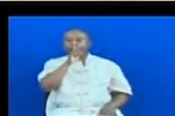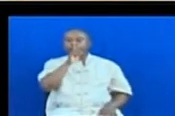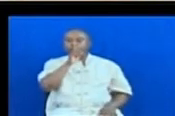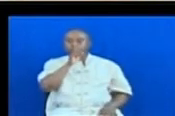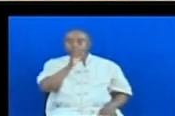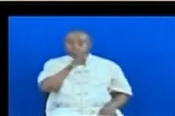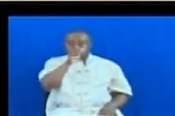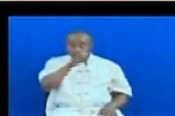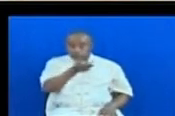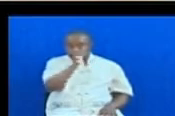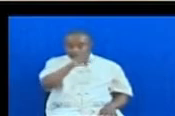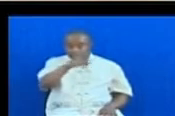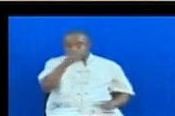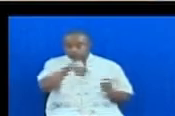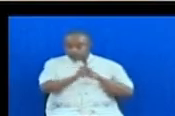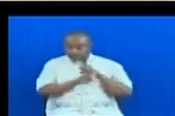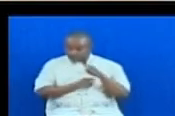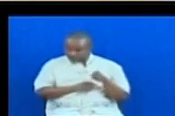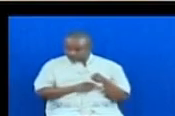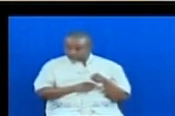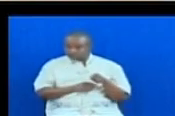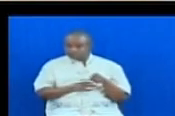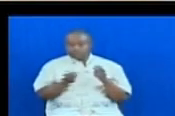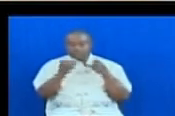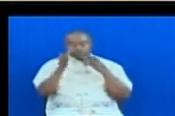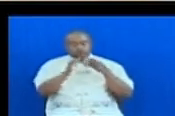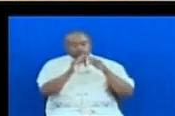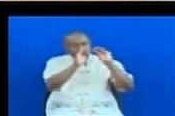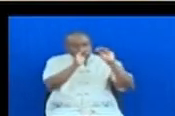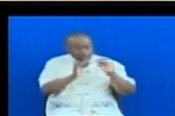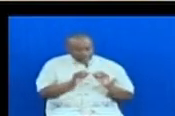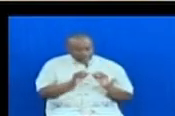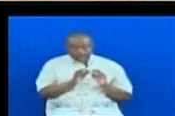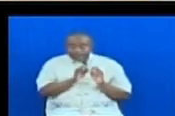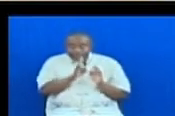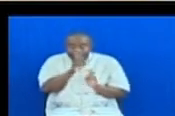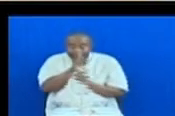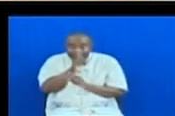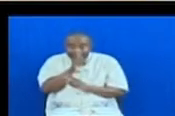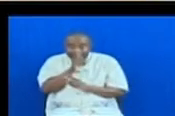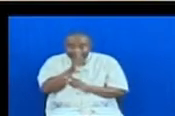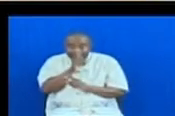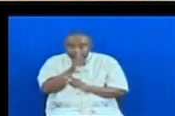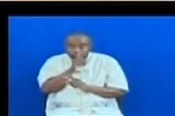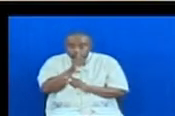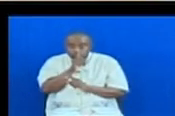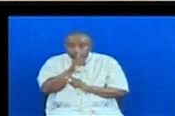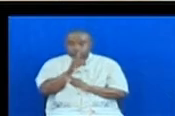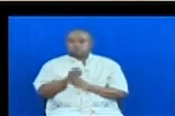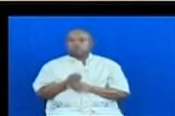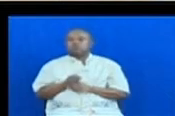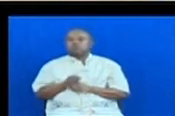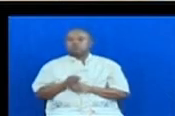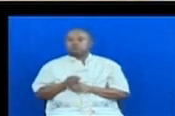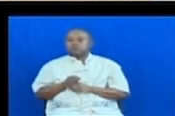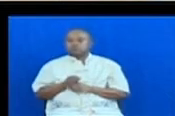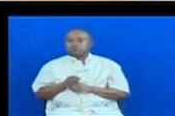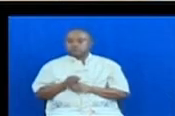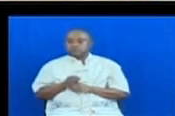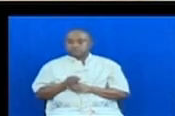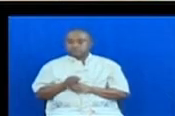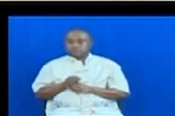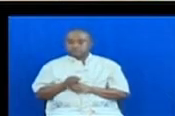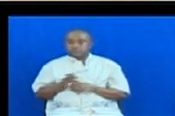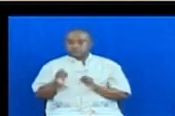mwingine asiweze kuingia, kwa sababu taarifa unazoziandika ni za siri na sekretarieti ya maadili ama tume yetu ya maadili inachukua